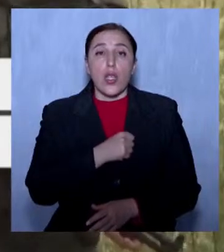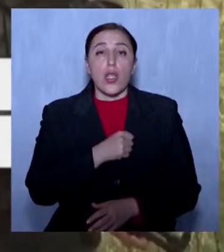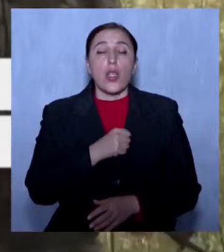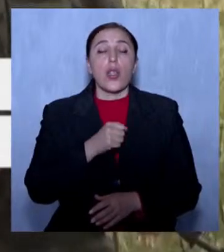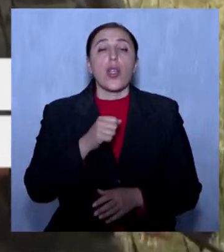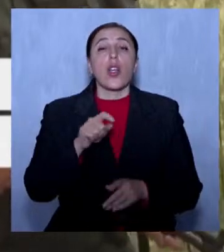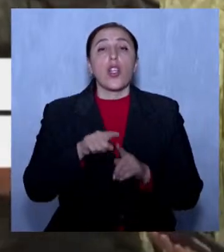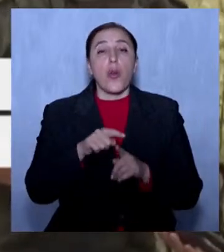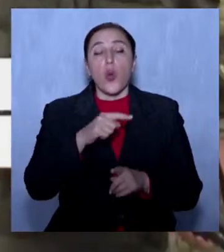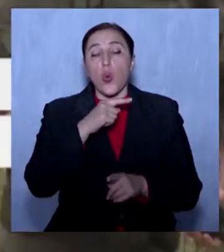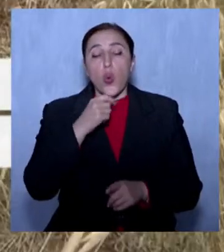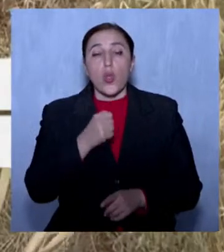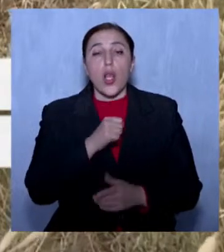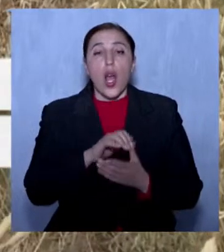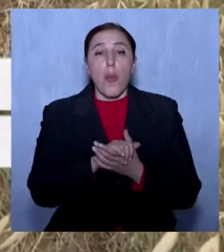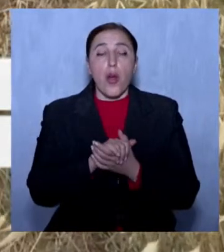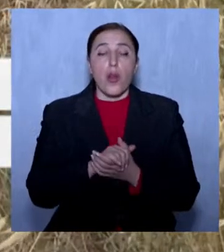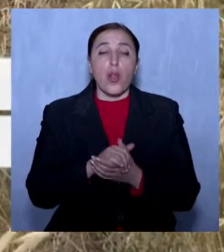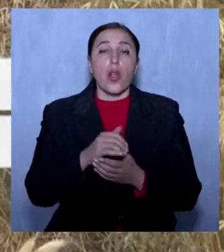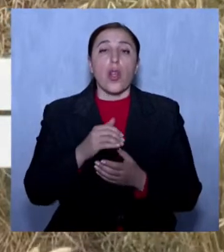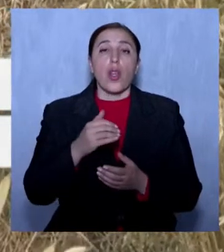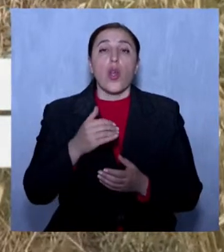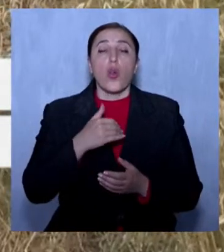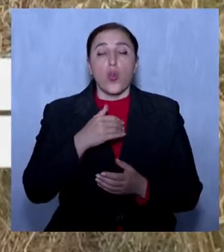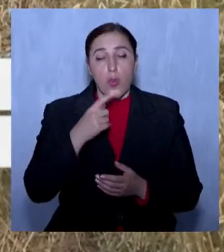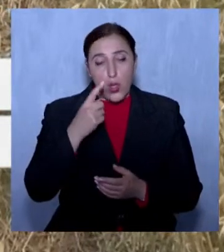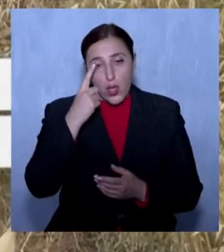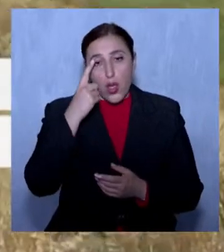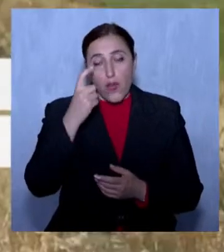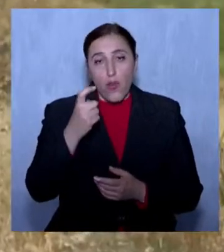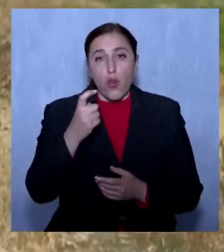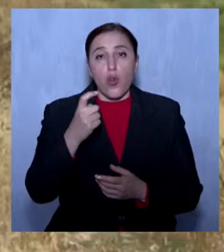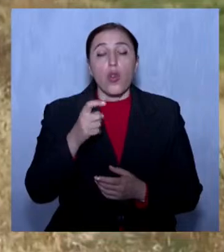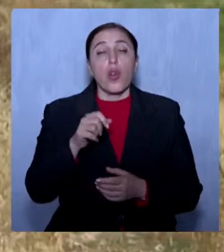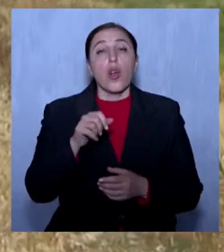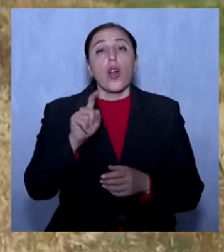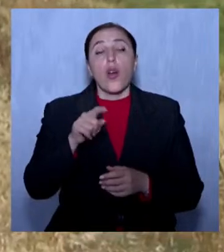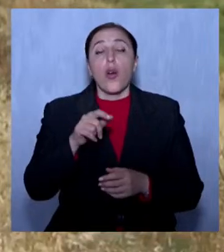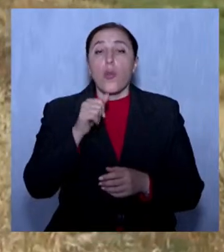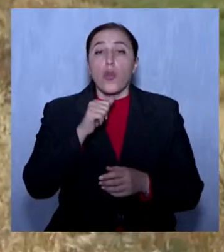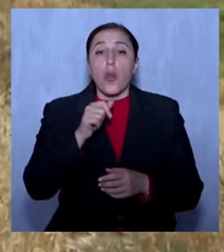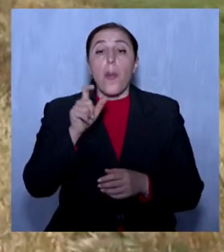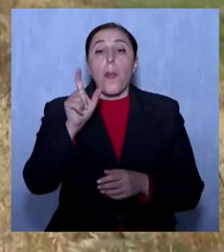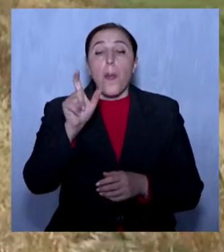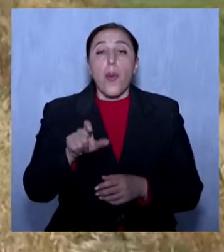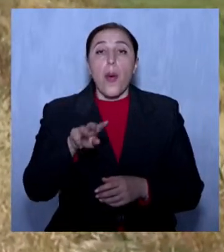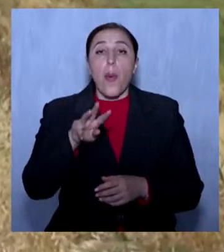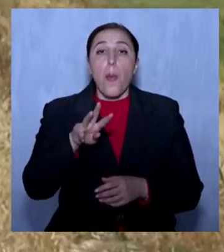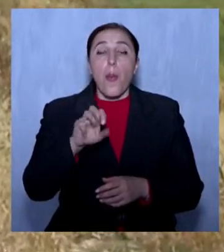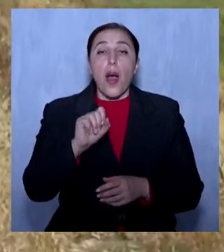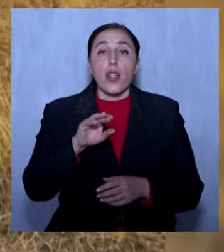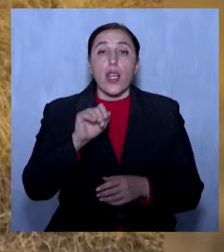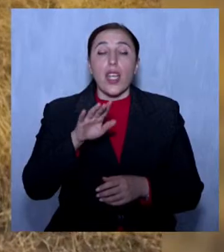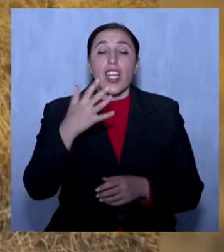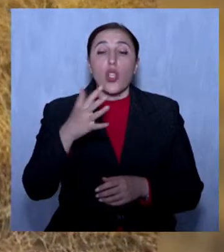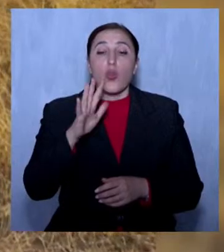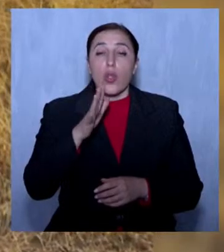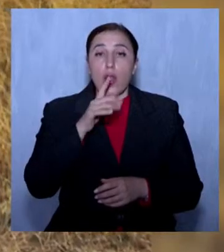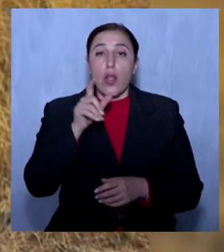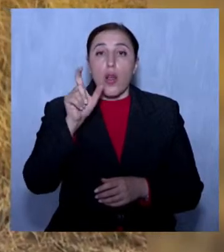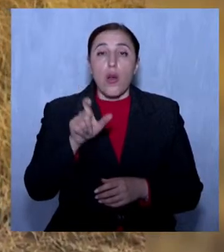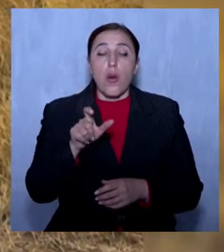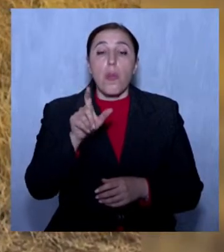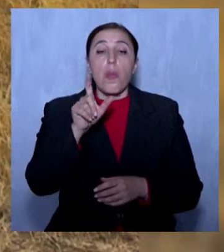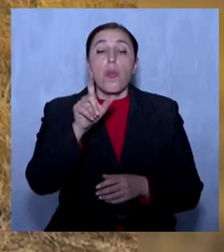են նաեւ ռուս խաղաղապաներին փոխանցել այն բոլոր տվյալները, որոնցով հնարավոր է նույնականացնել Մարտակերտում 55-ամյա բնակչին